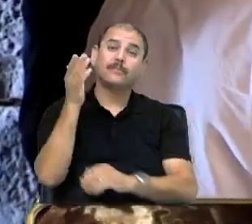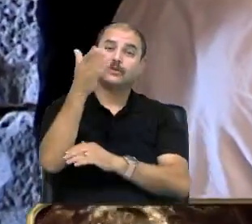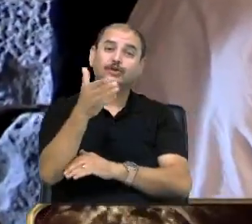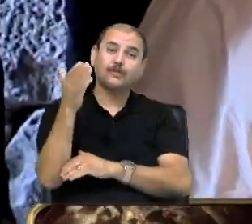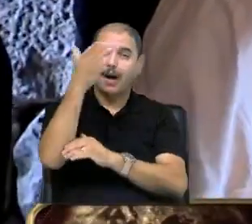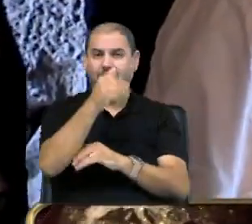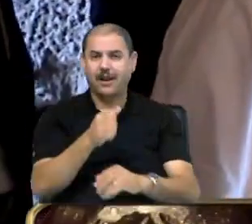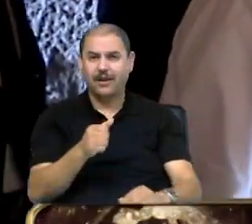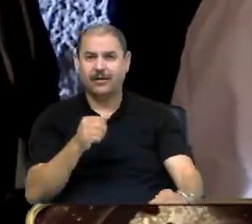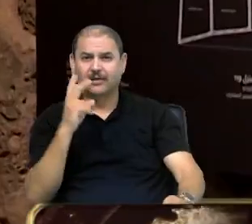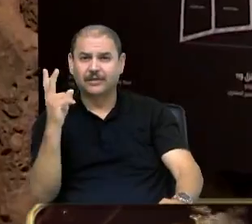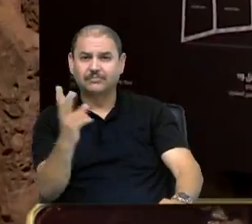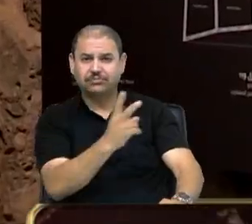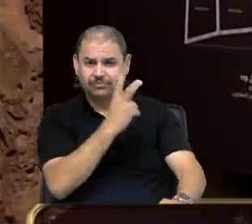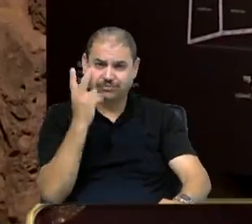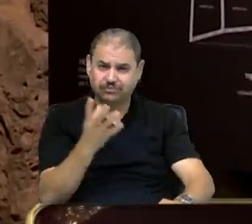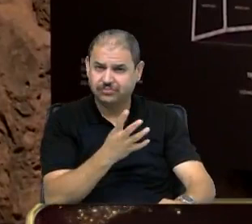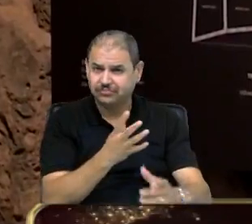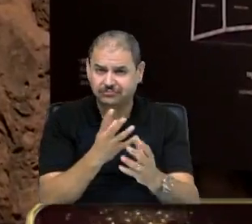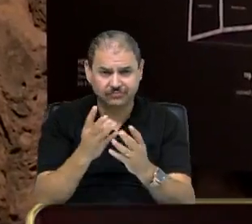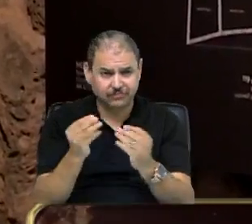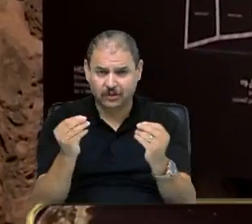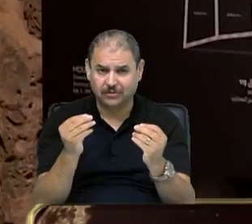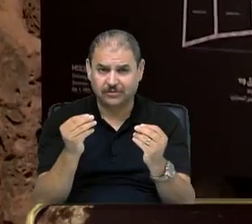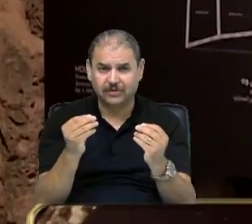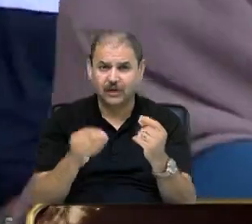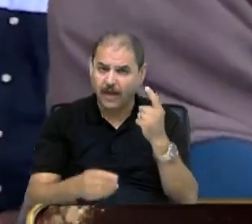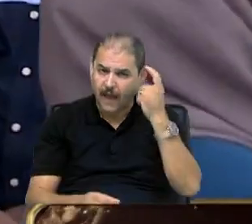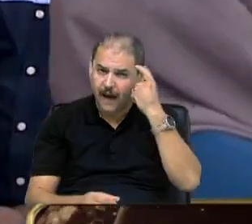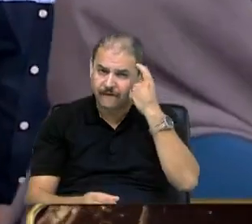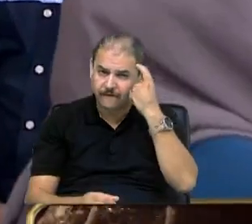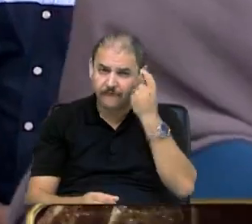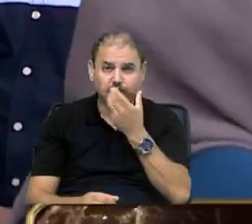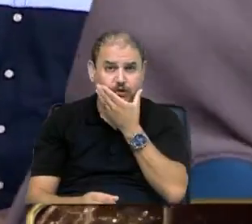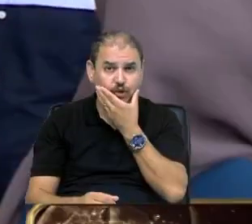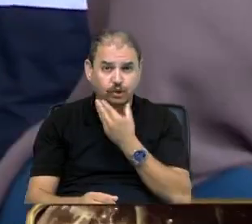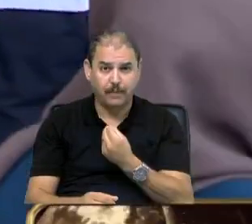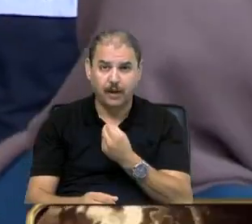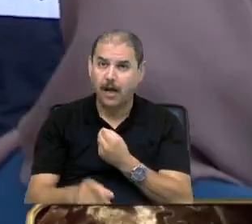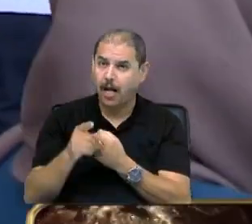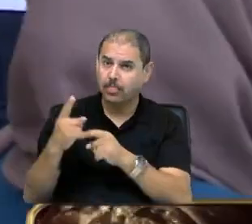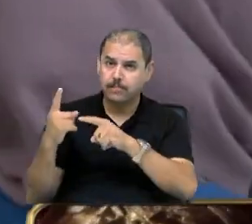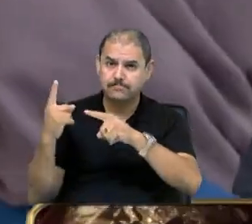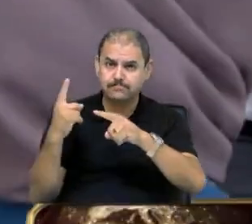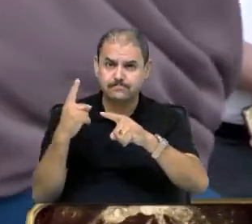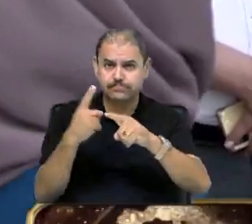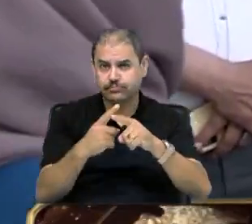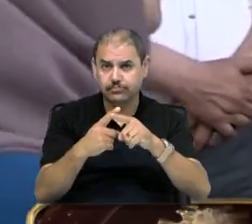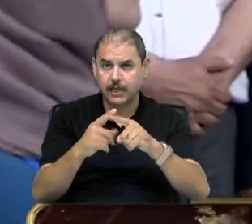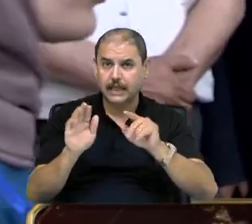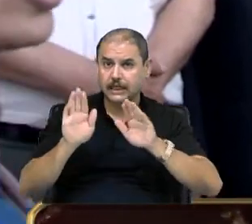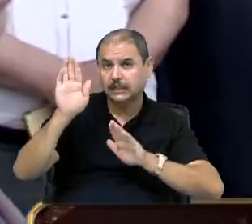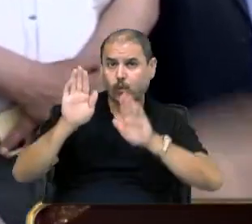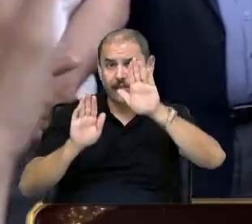للاطلاع على اهميه هذا الموقع وخصوصا بعد ان تم الموافقه على ترشح هذا المكان الهام ضمن